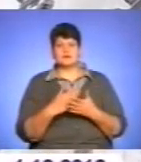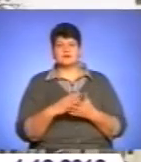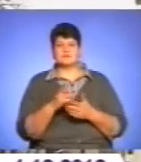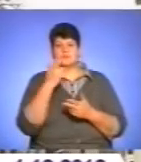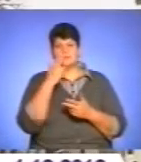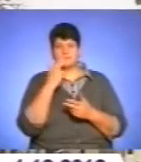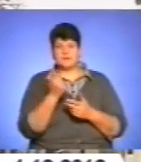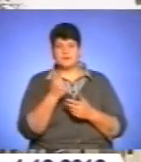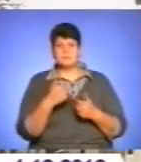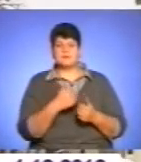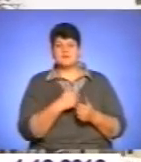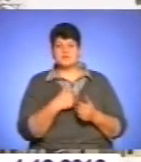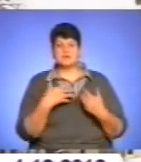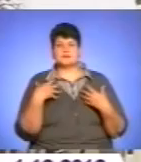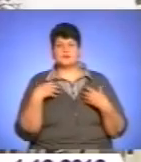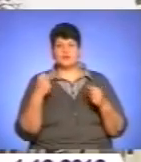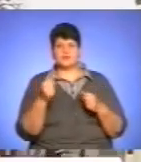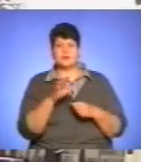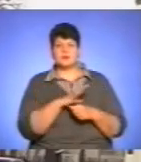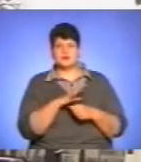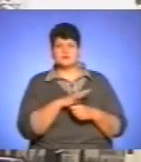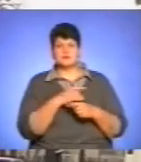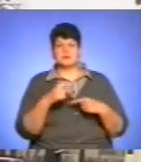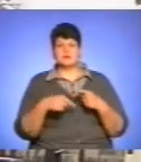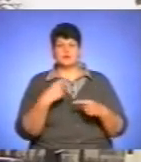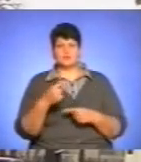бажати здоров'я та багатства на наступний рік.